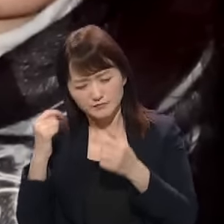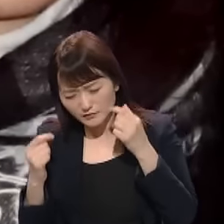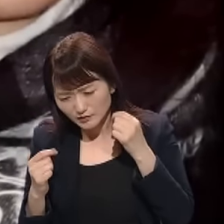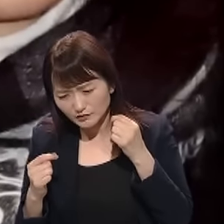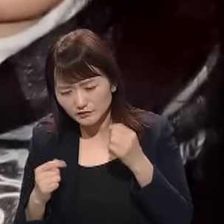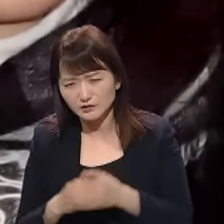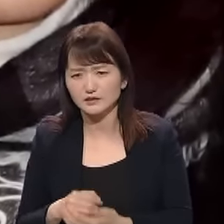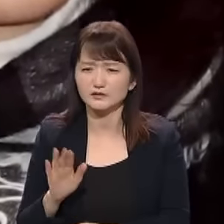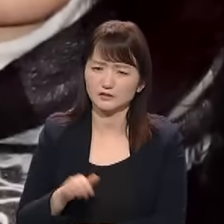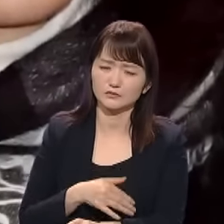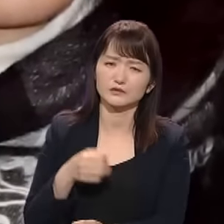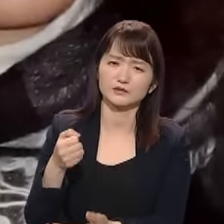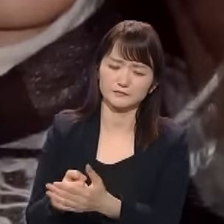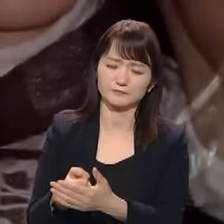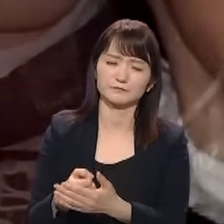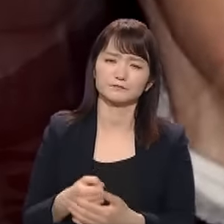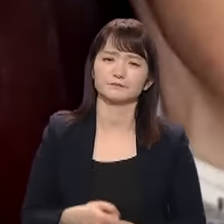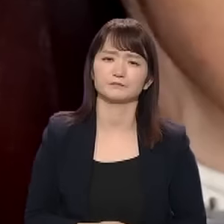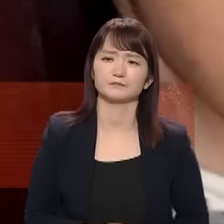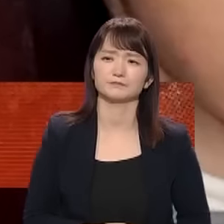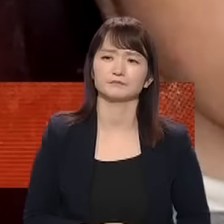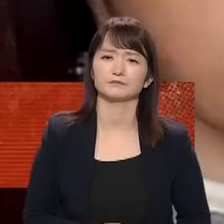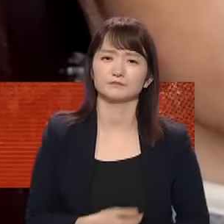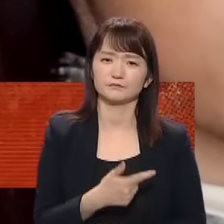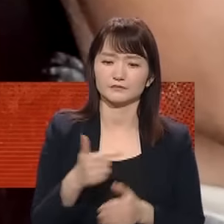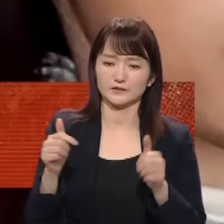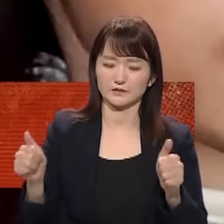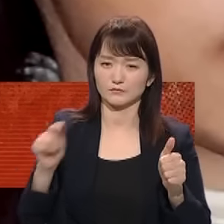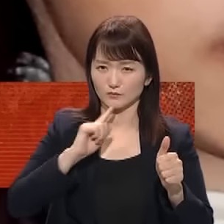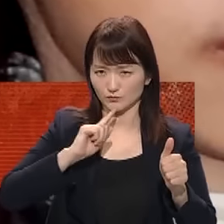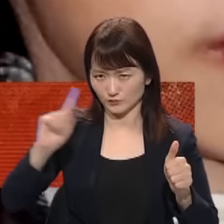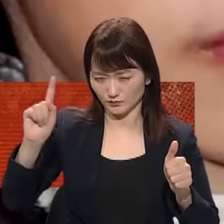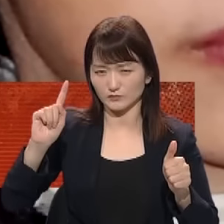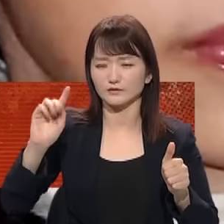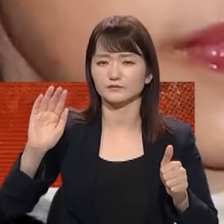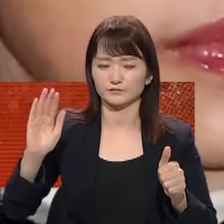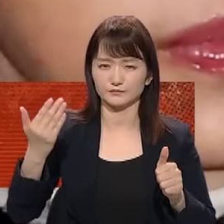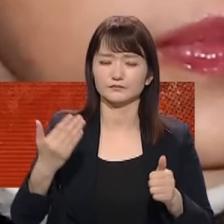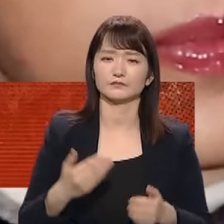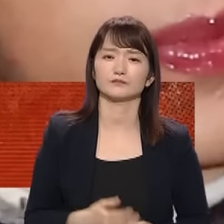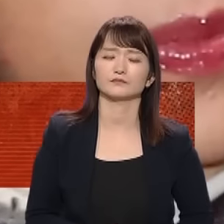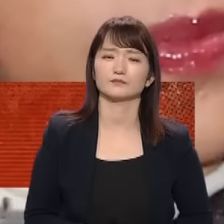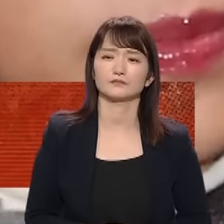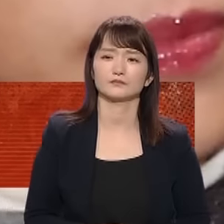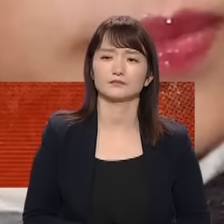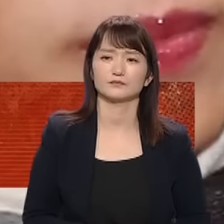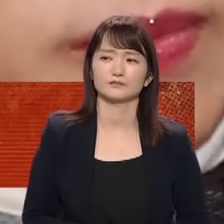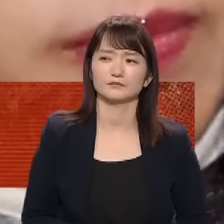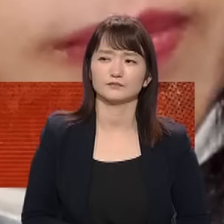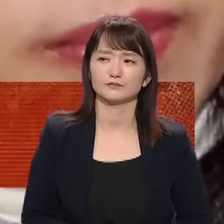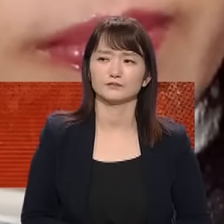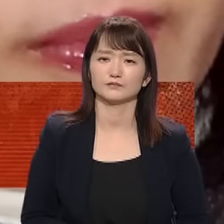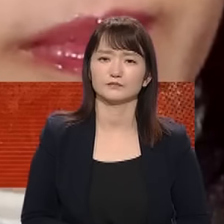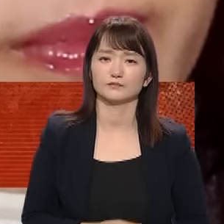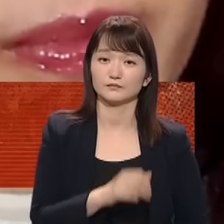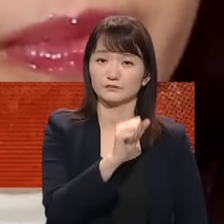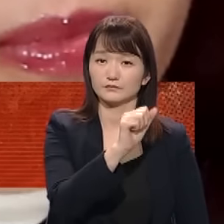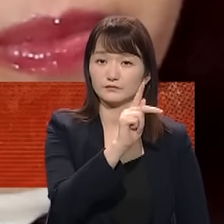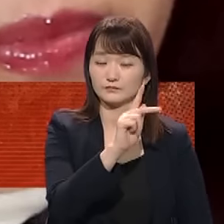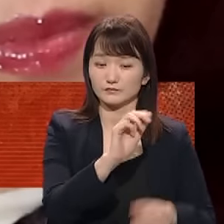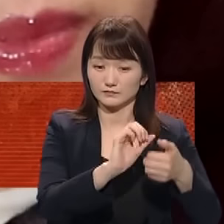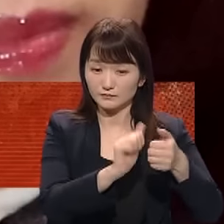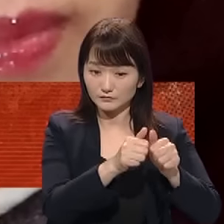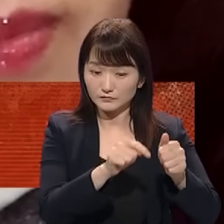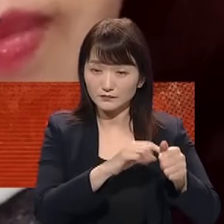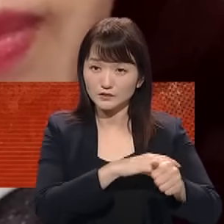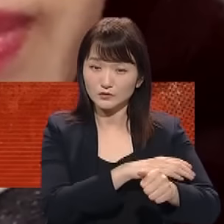편파적으로. 편파적이라고 그렇게 주장을 하면서 대법원에 갈 수밖에 없는 상황이다라고 했고요. 사실 아까 말씀드린 것처럼 SK 주식에 대한